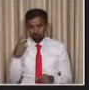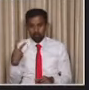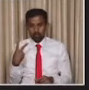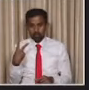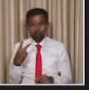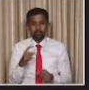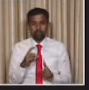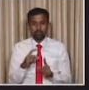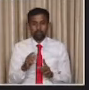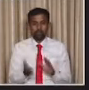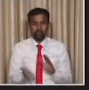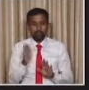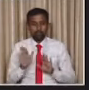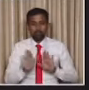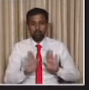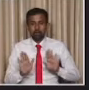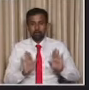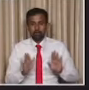merata palne kala tibenawa